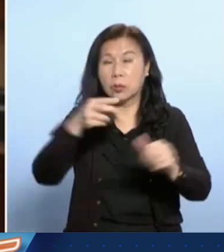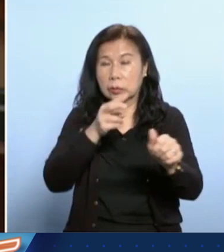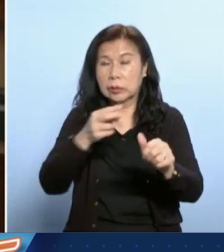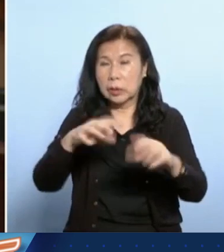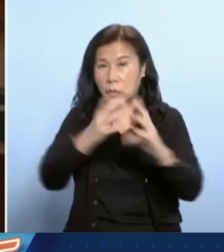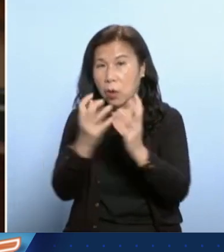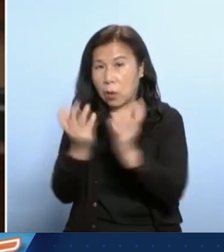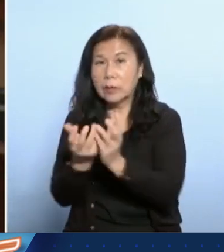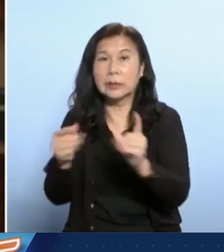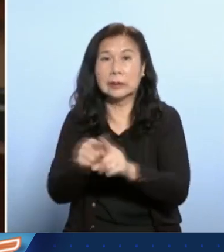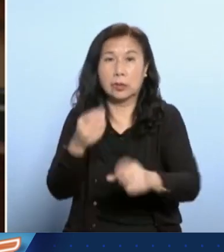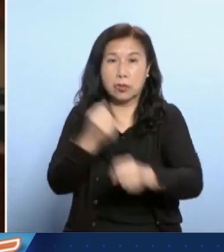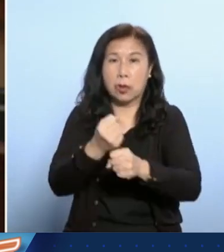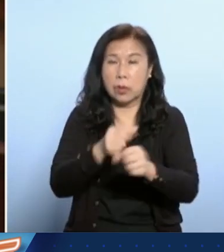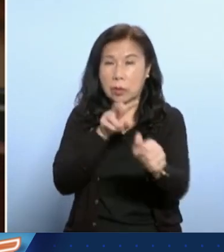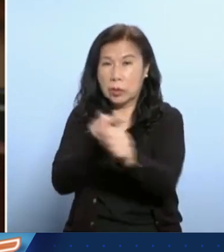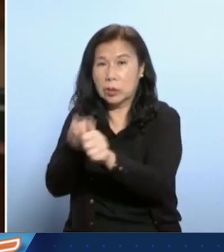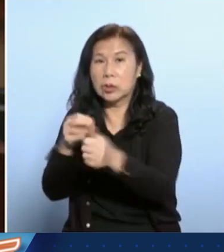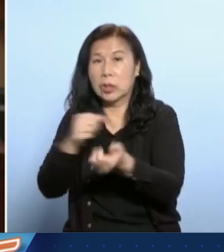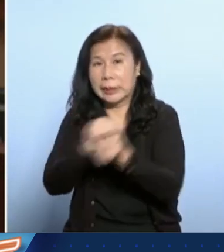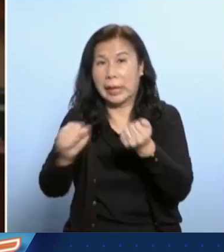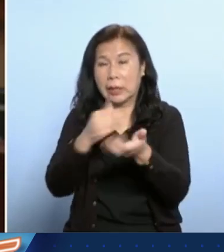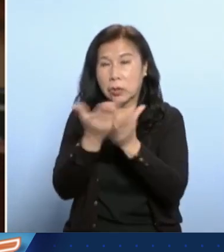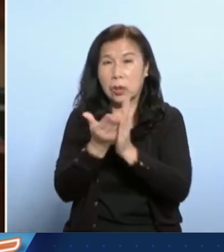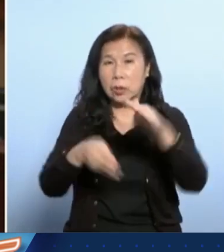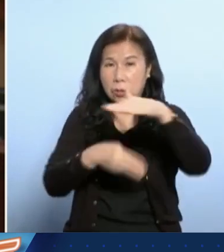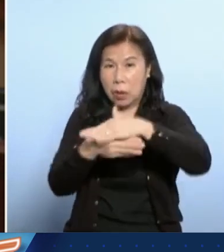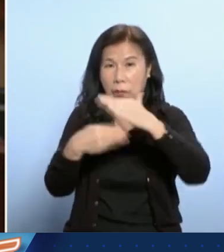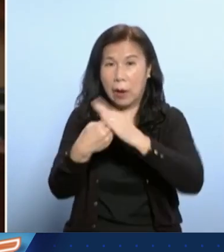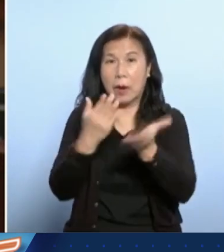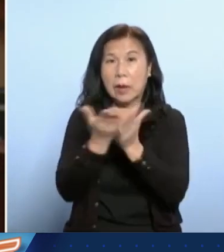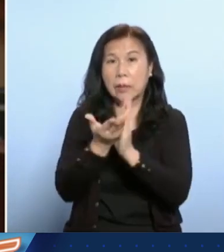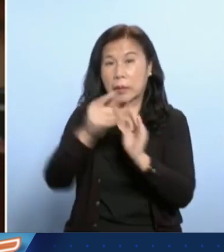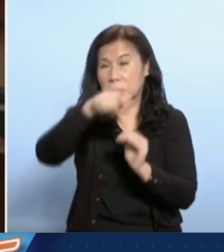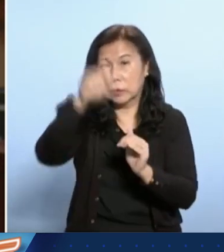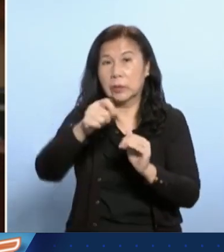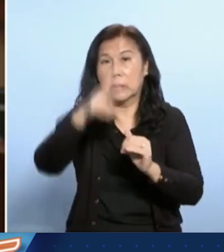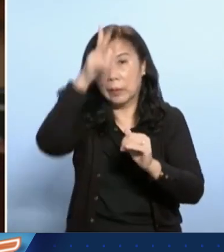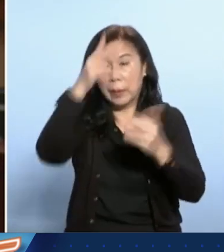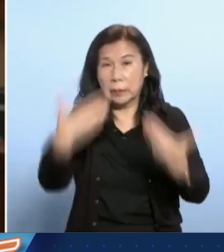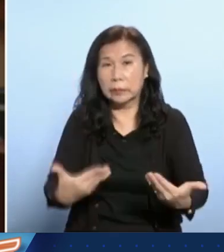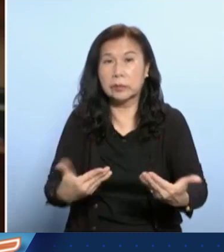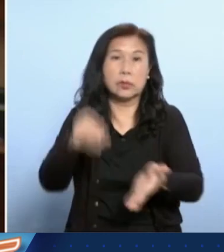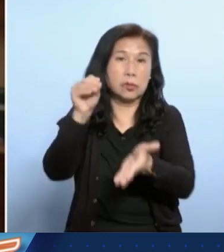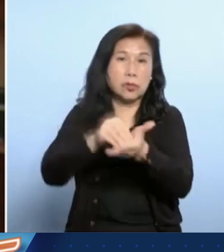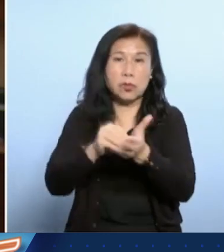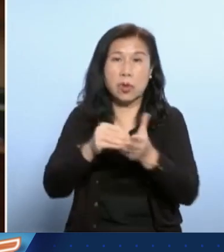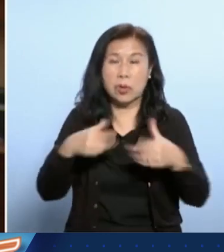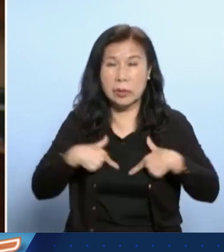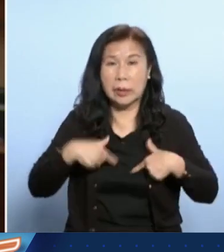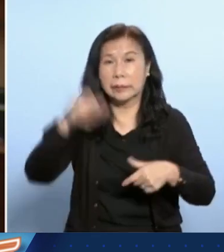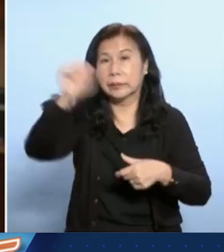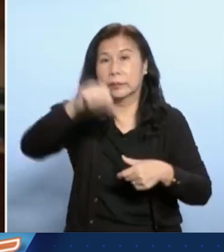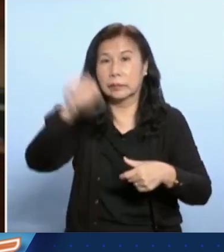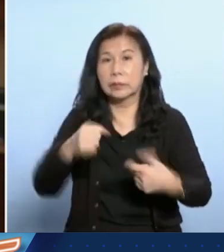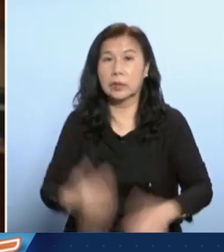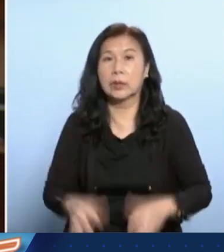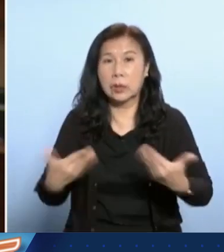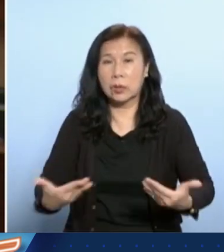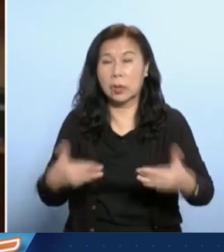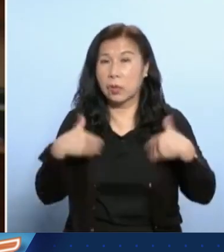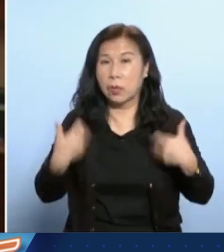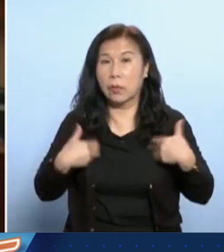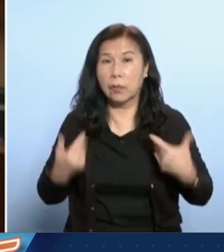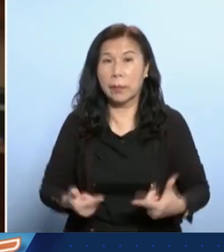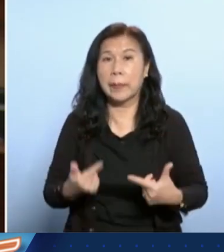跨部門咧，一定係咧可以解決到劏房嘅問題嘅。我亦都見到咧政府咧今次做嘅決心同埋承諾嘅。咁啊，今日我都好